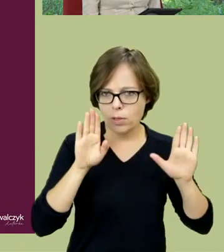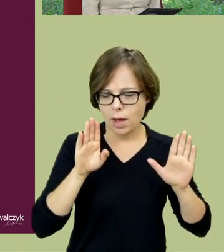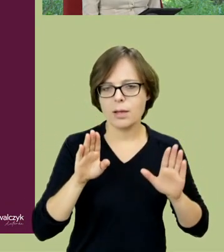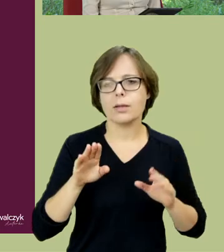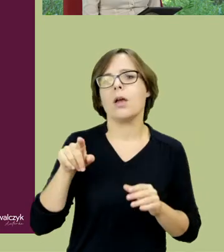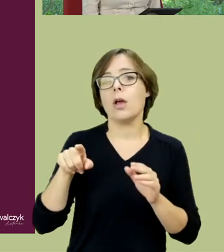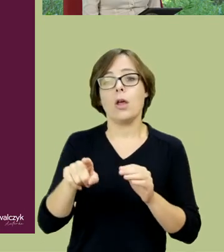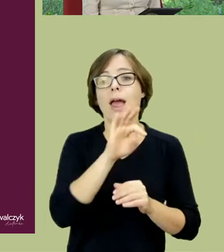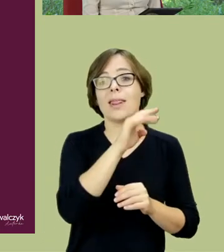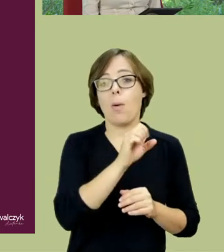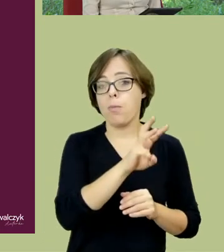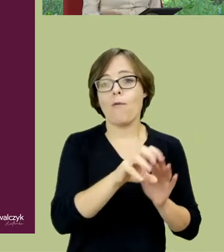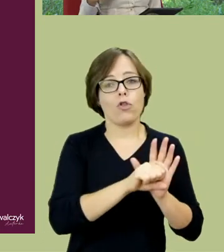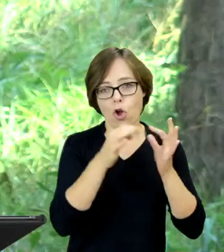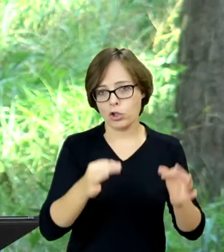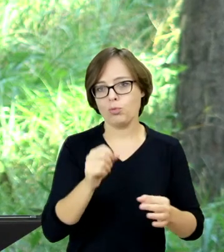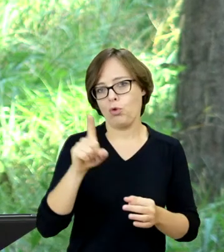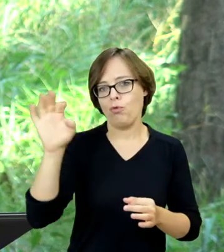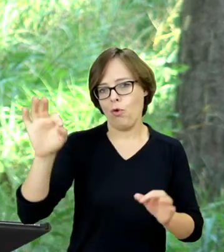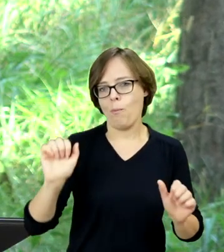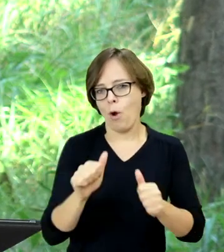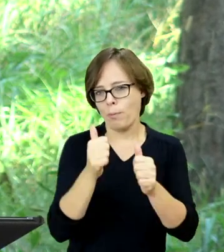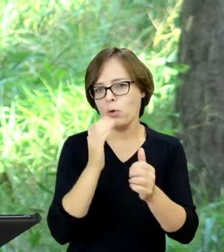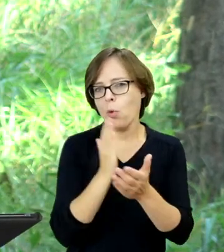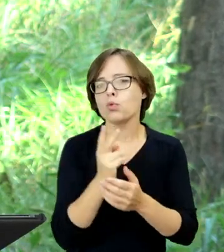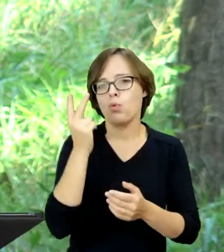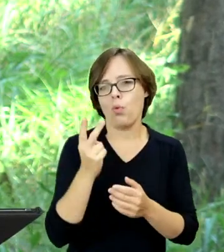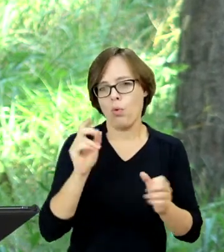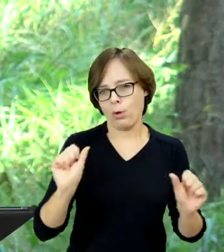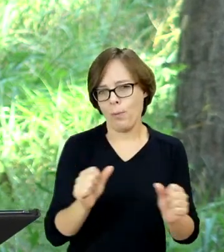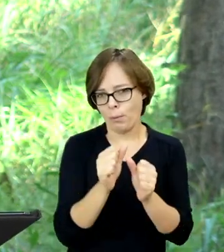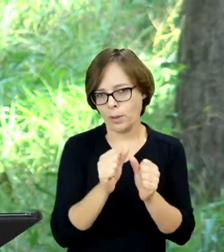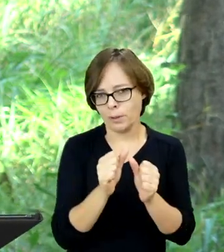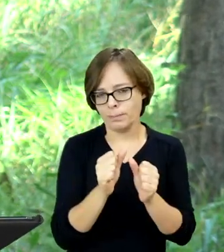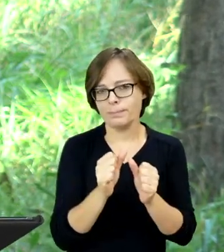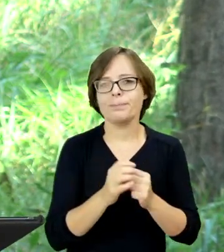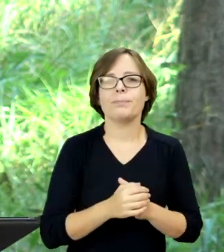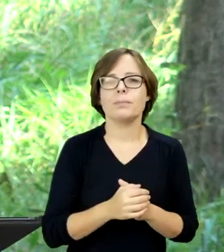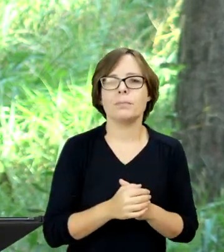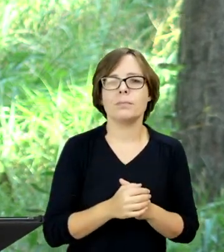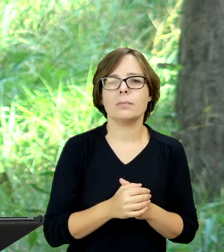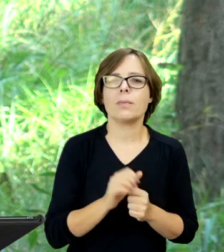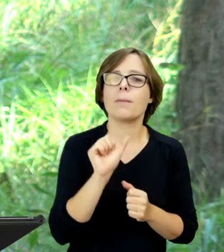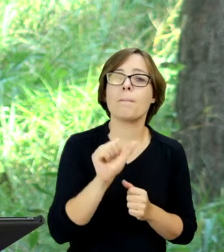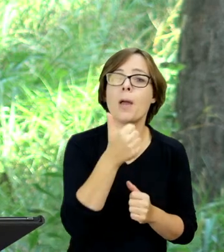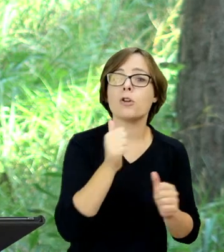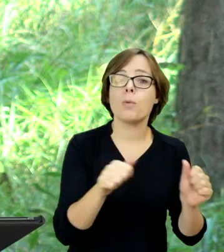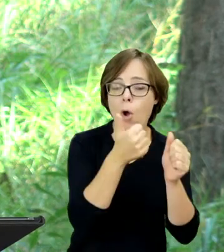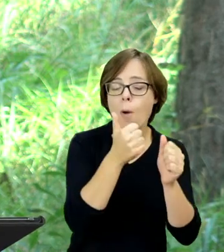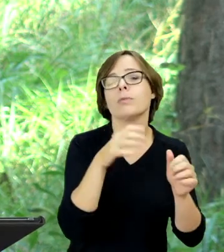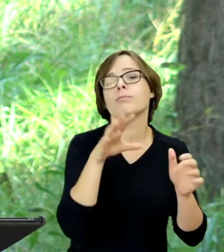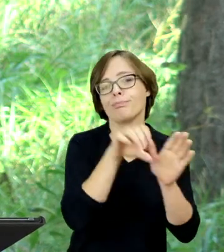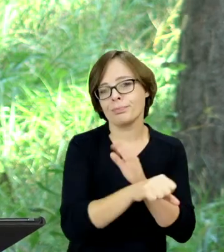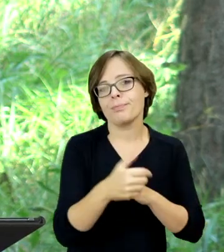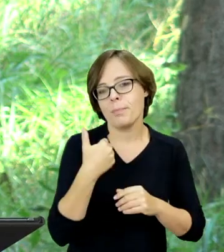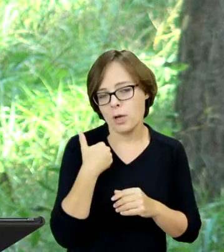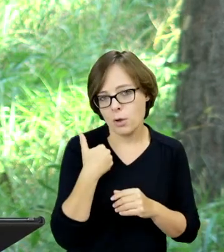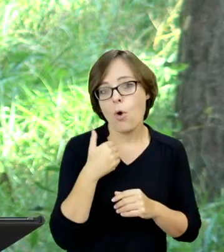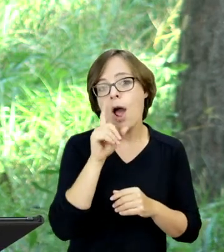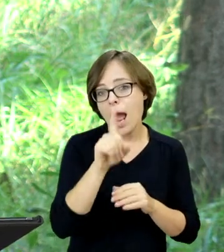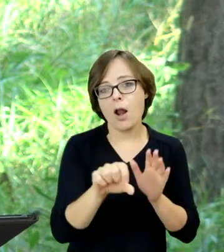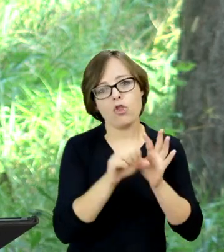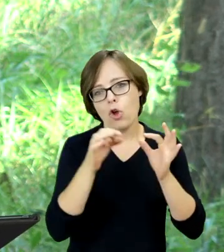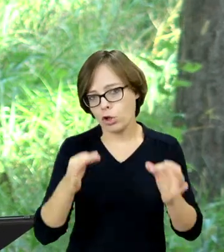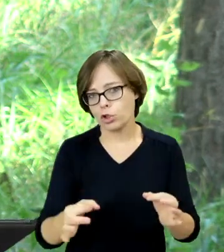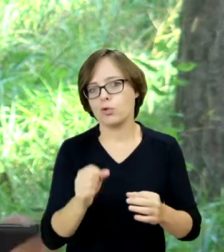do dziś stoi pomnik. To już jest drugi pomnik, ten pierwszy uległ zniszczeniu, ale do dziś można tam